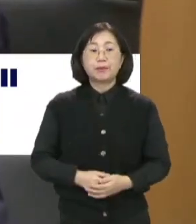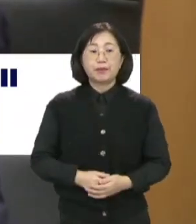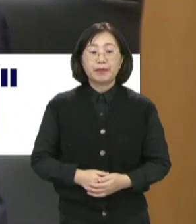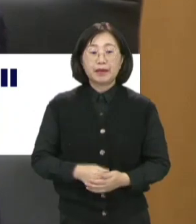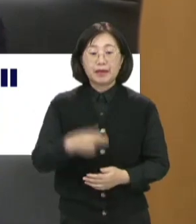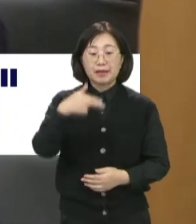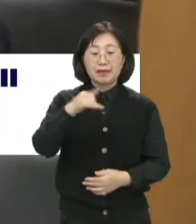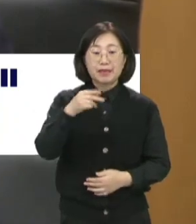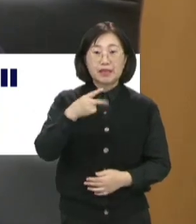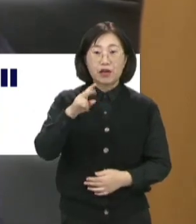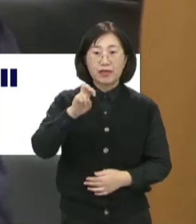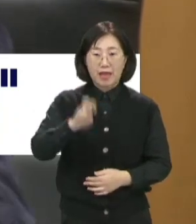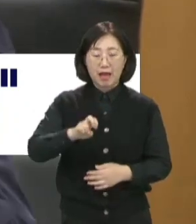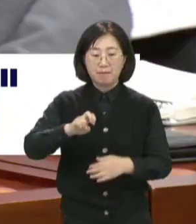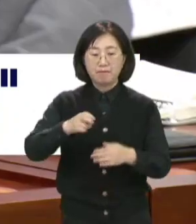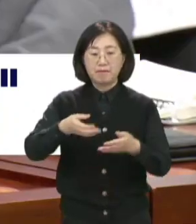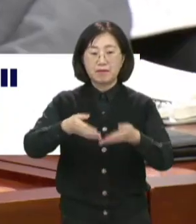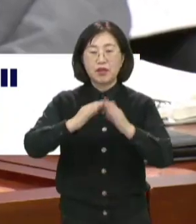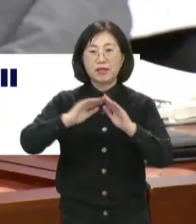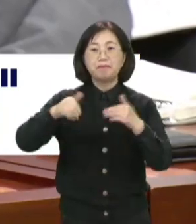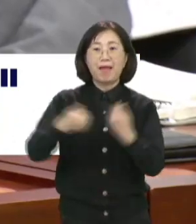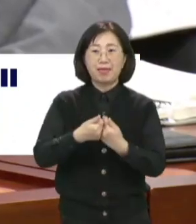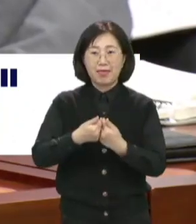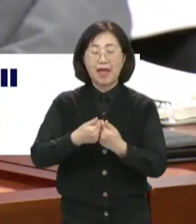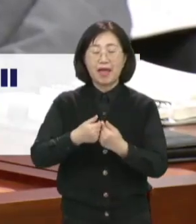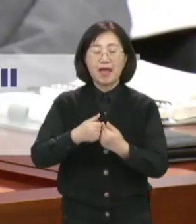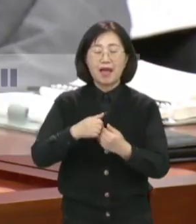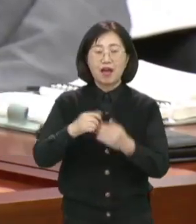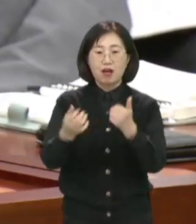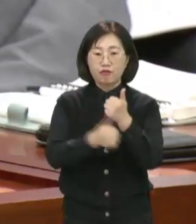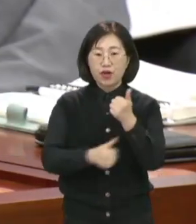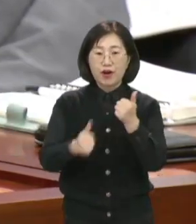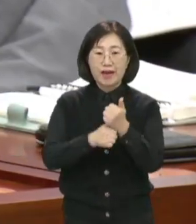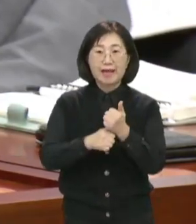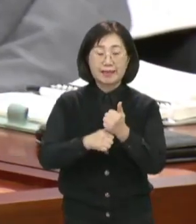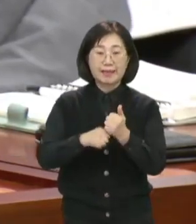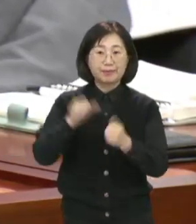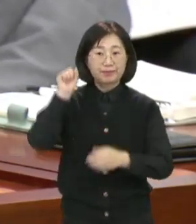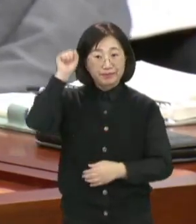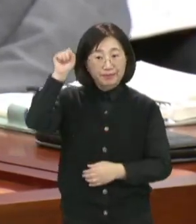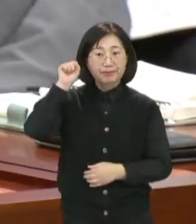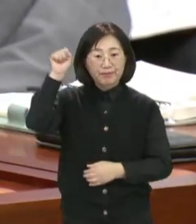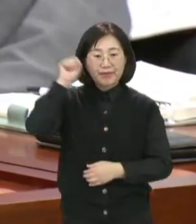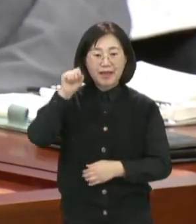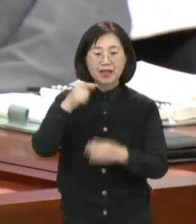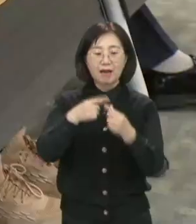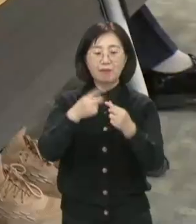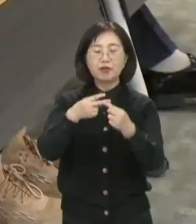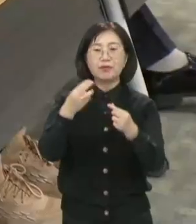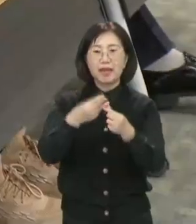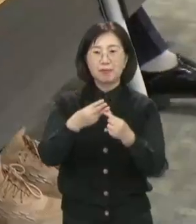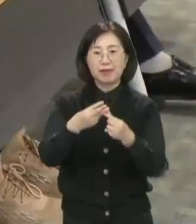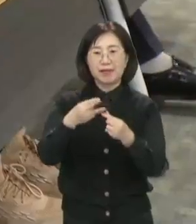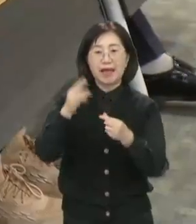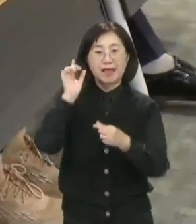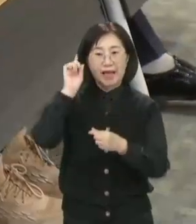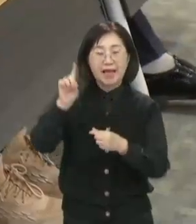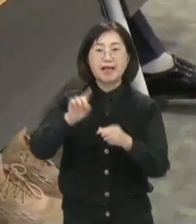지천 반대 대책위원회는 내일 환경부에서 다섯 번째 규탄대회를 열며대 소리를 높일 예정입니다